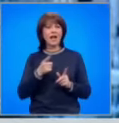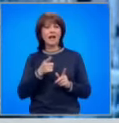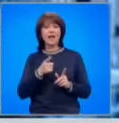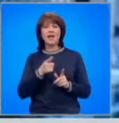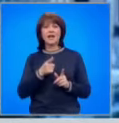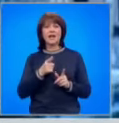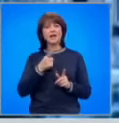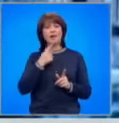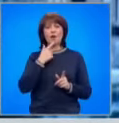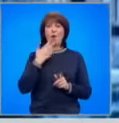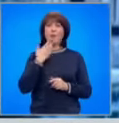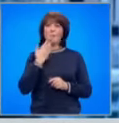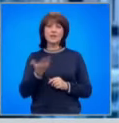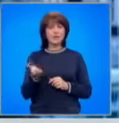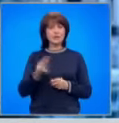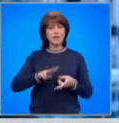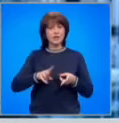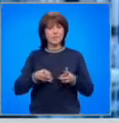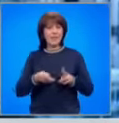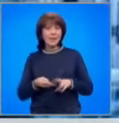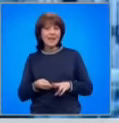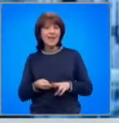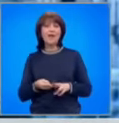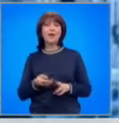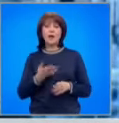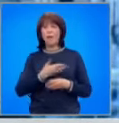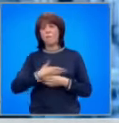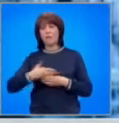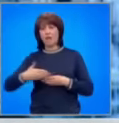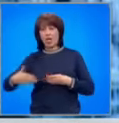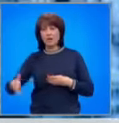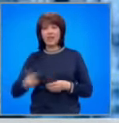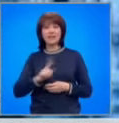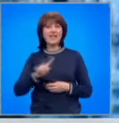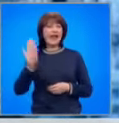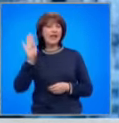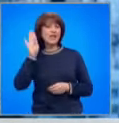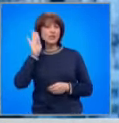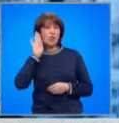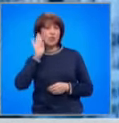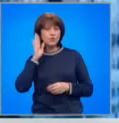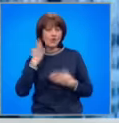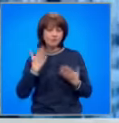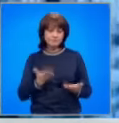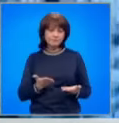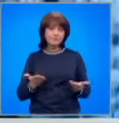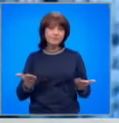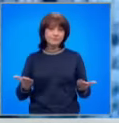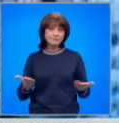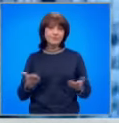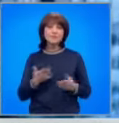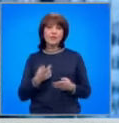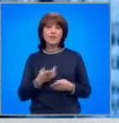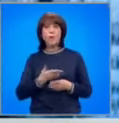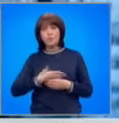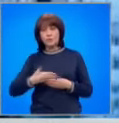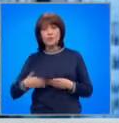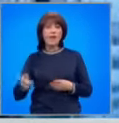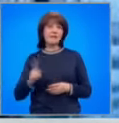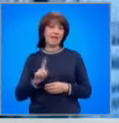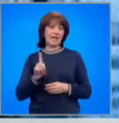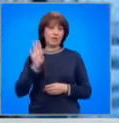не се променя, продължава да прави бели, иска от родителите да го купи шоколад, да си играе с другите малки деца, но то продължава да прави бели, така